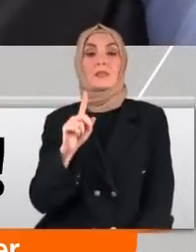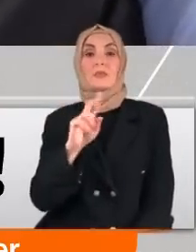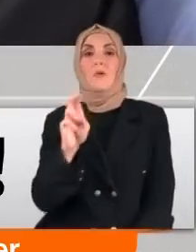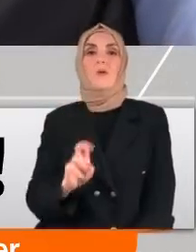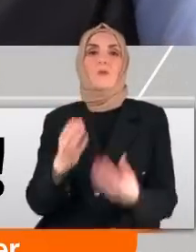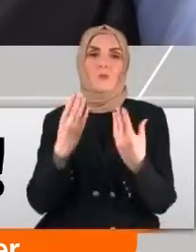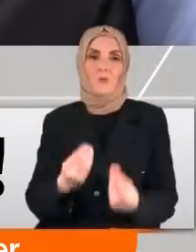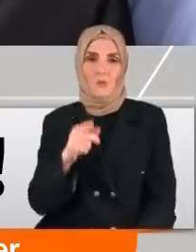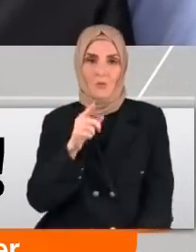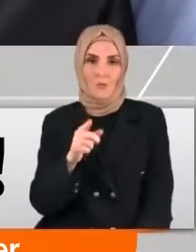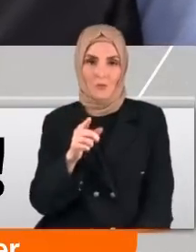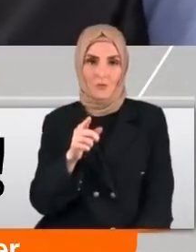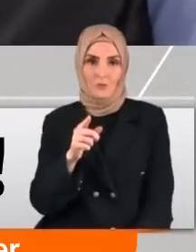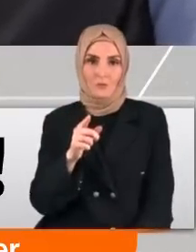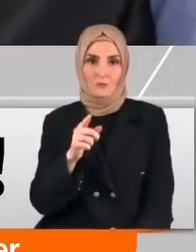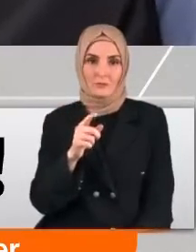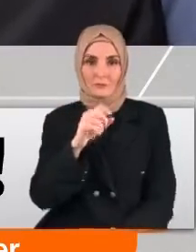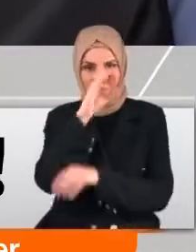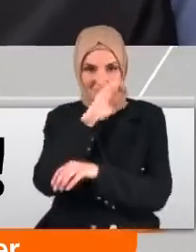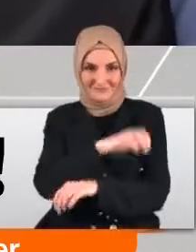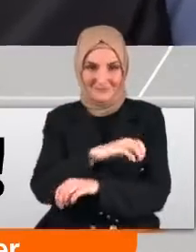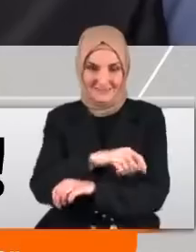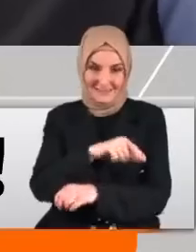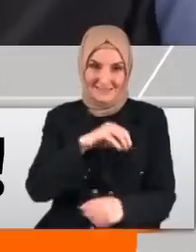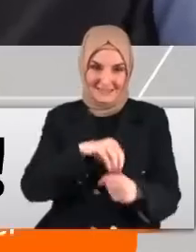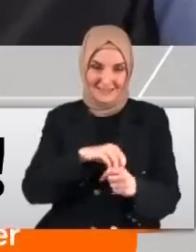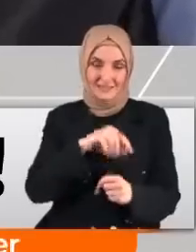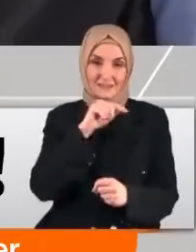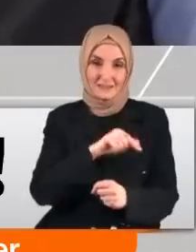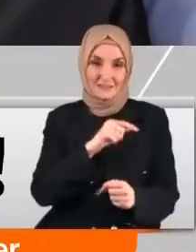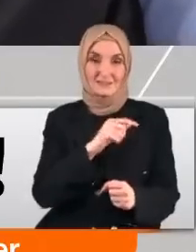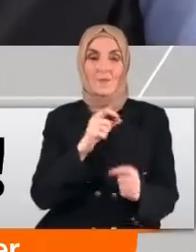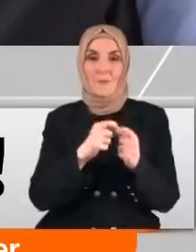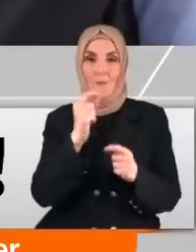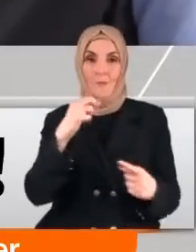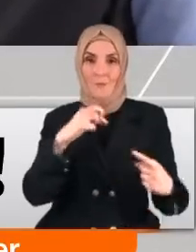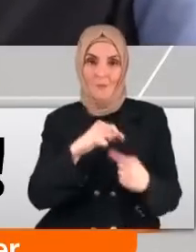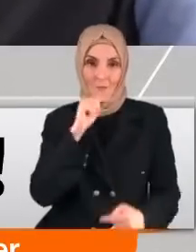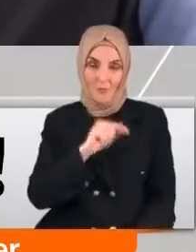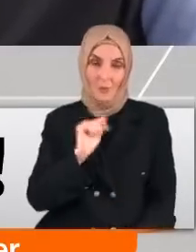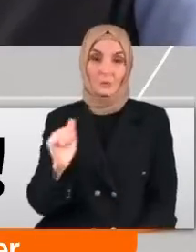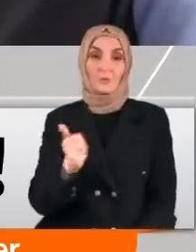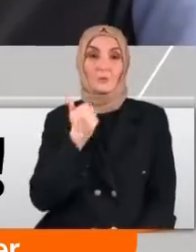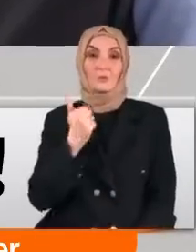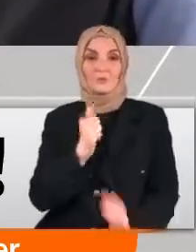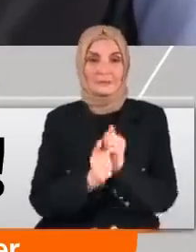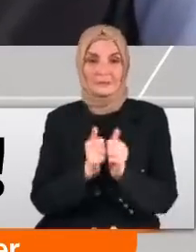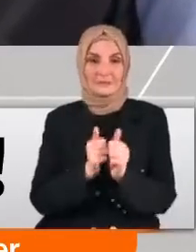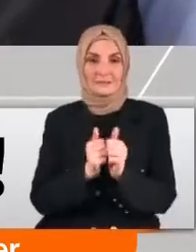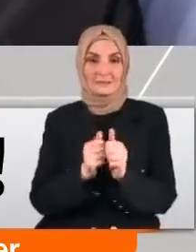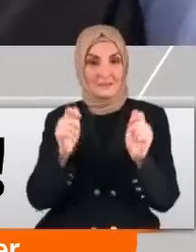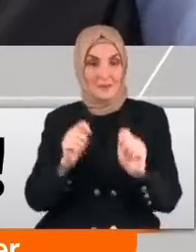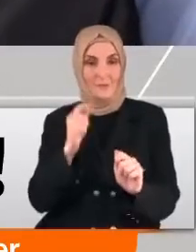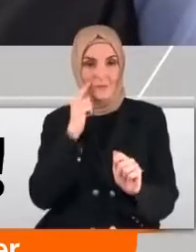bir strateji izlememiz lazım ki ülkemize katma değerli ürünler getirebilelim. Çünkü biz şu ürünü ithal ediyorduk düne